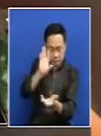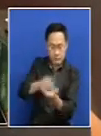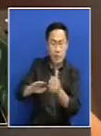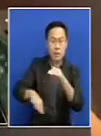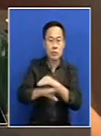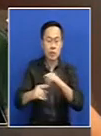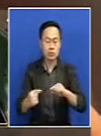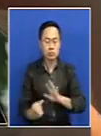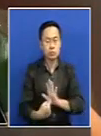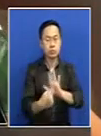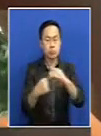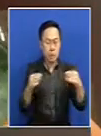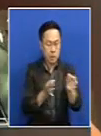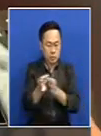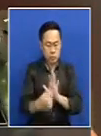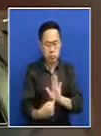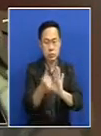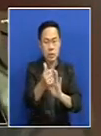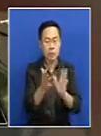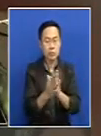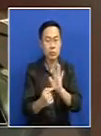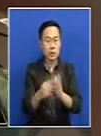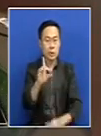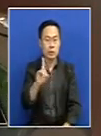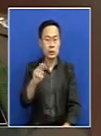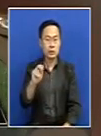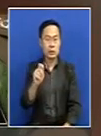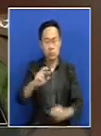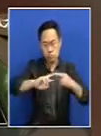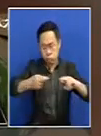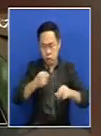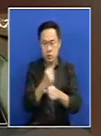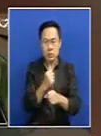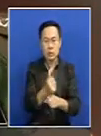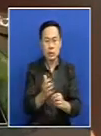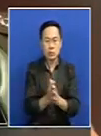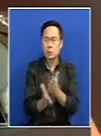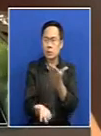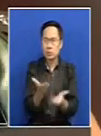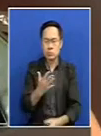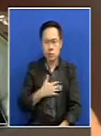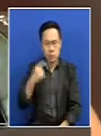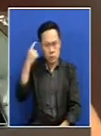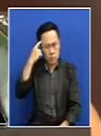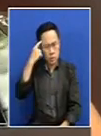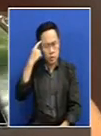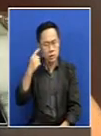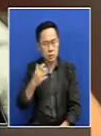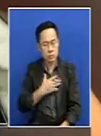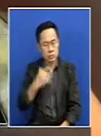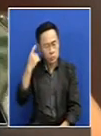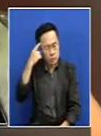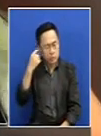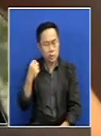าเชื่อมโยงในคดีให้ได้นะครับโดยเฉพาะเรื่องดีเอ็นเอเนี่ยนะแต่ผมเชื่อว่ายังไงก็แล้วแต่เนี่ยมันน่า